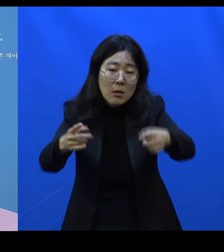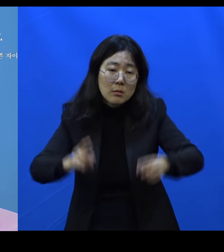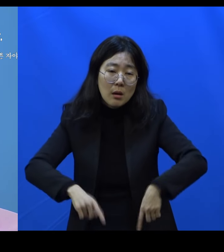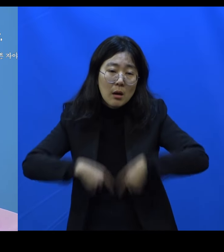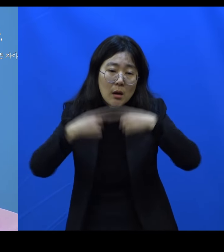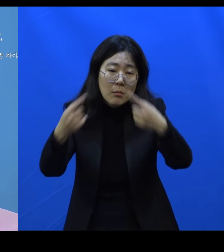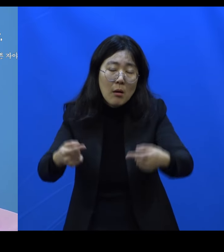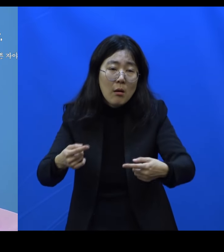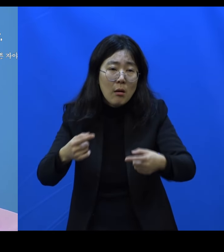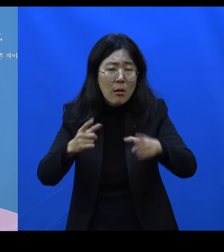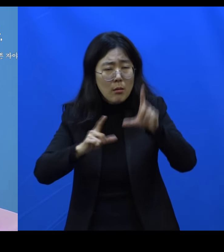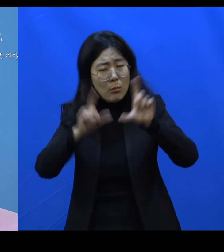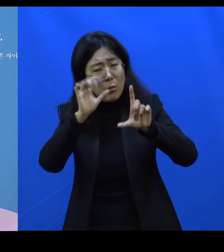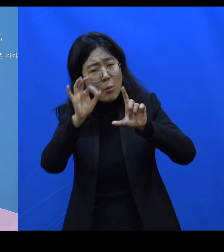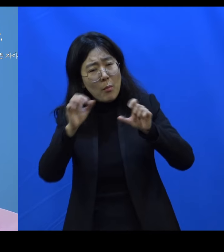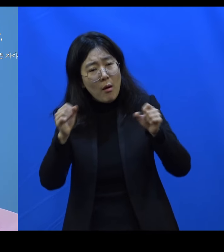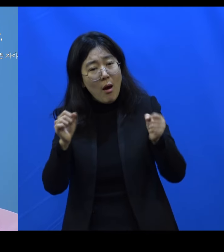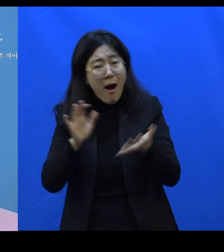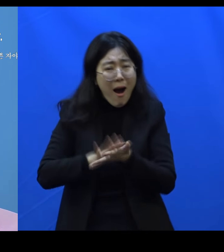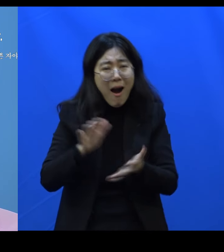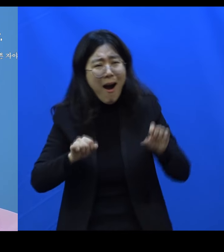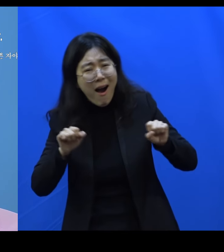꽁꽁 얼어붙은 시간.